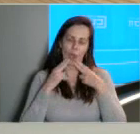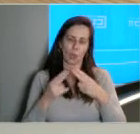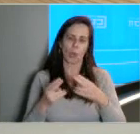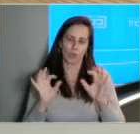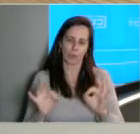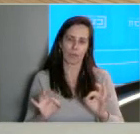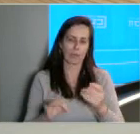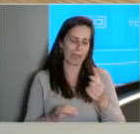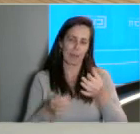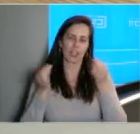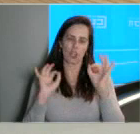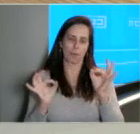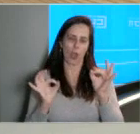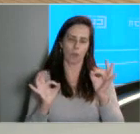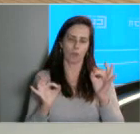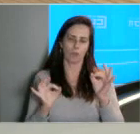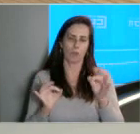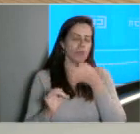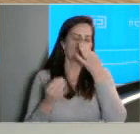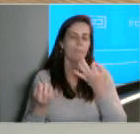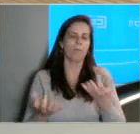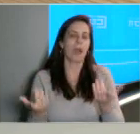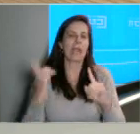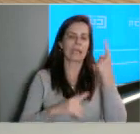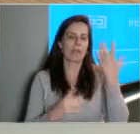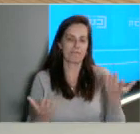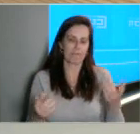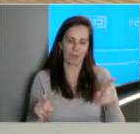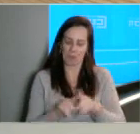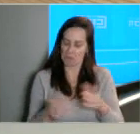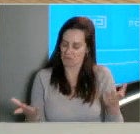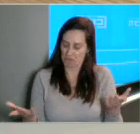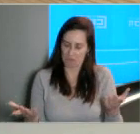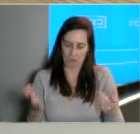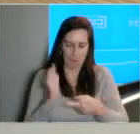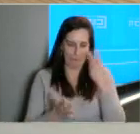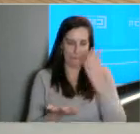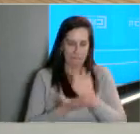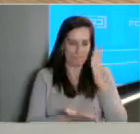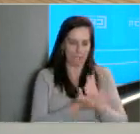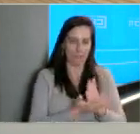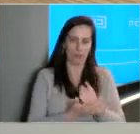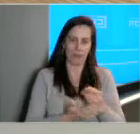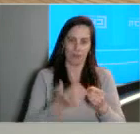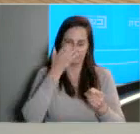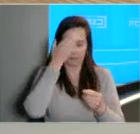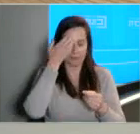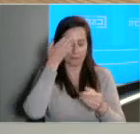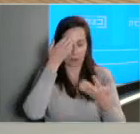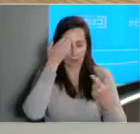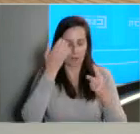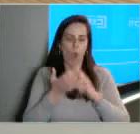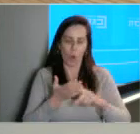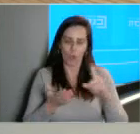האמת, הכמעט רשמיות, שאלה אמיתית מה יקרה בעתיד, וכמו שהיה לנו בעבר בשני הסביבים הקודמים, כנראה שיהיה לנו פה עוד שבועות ואפילו